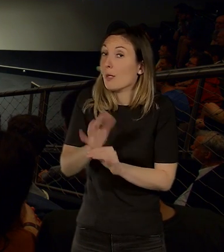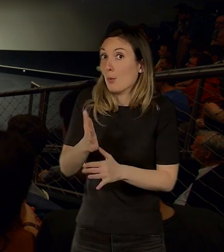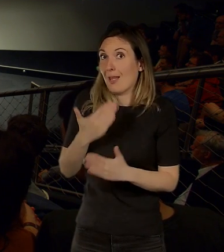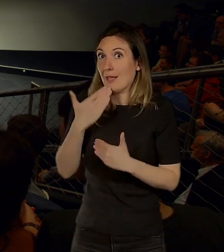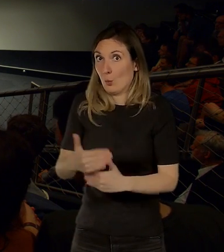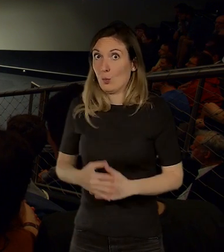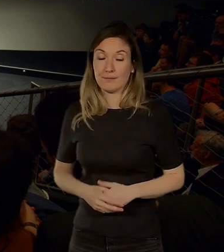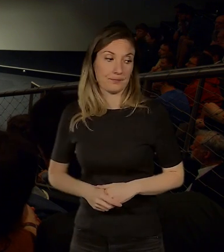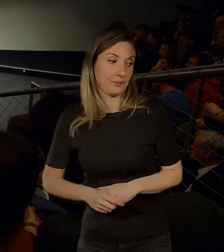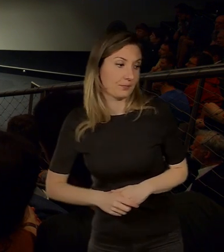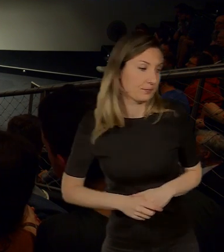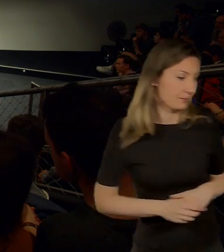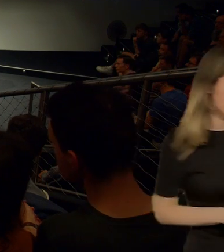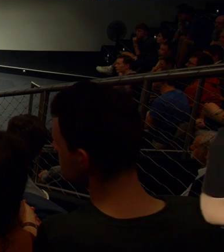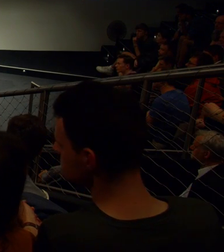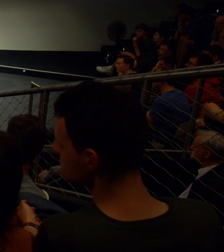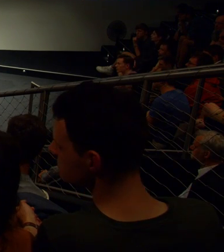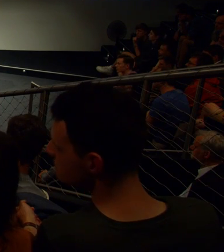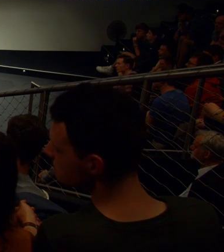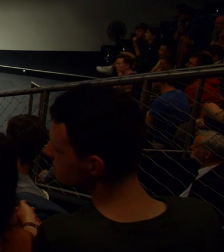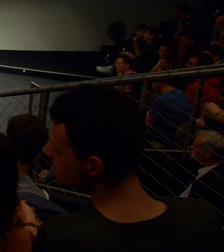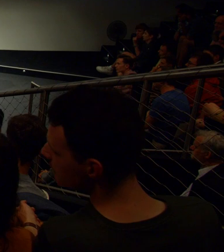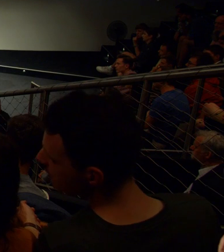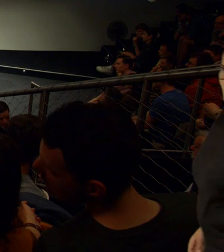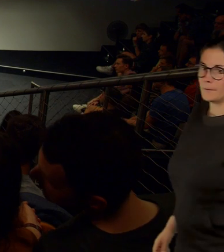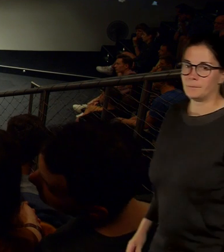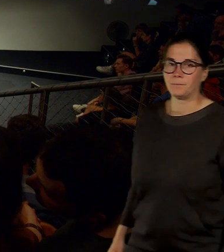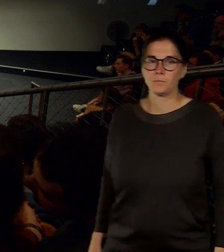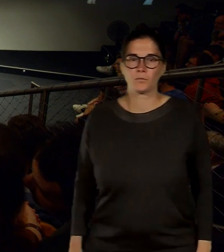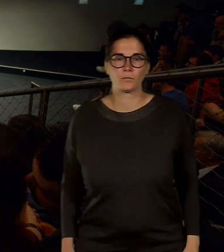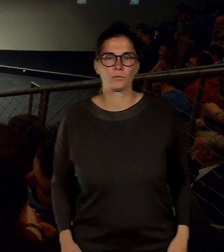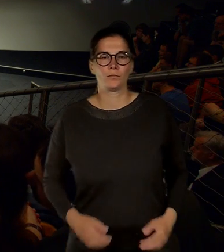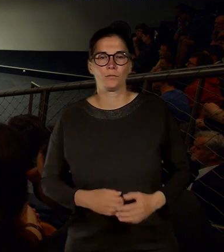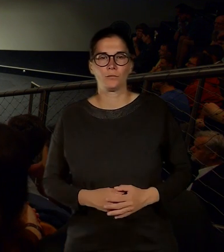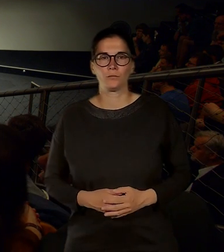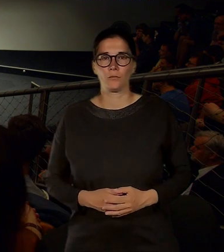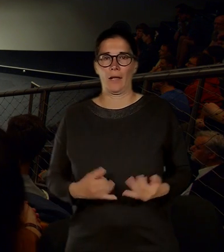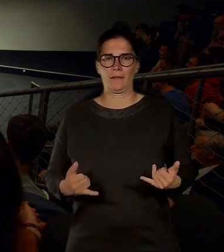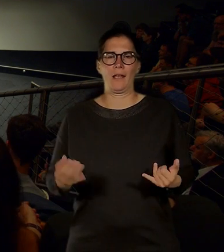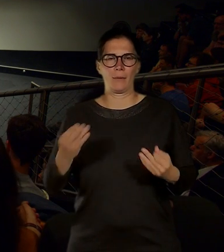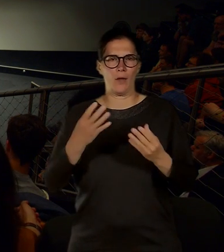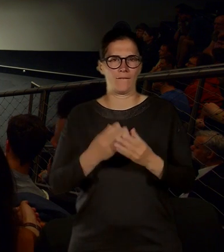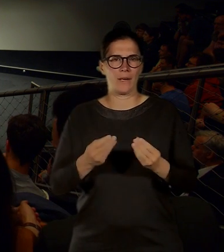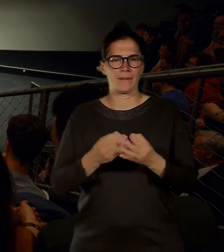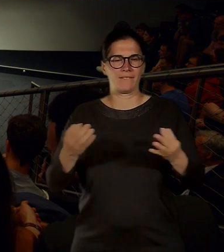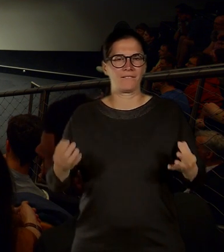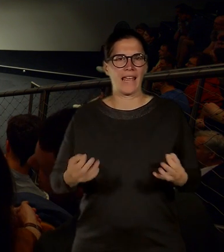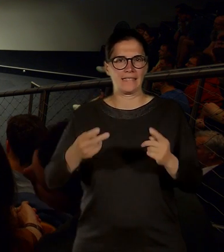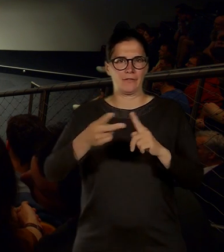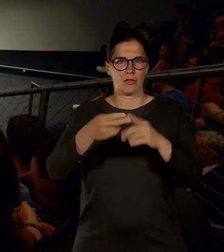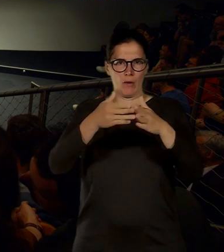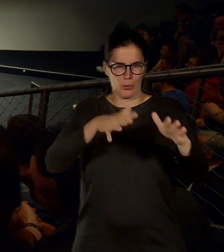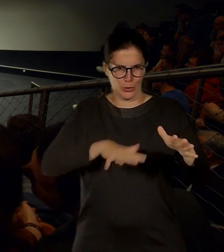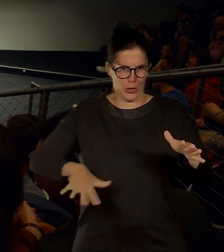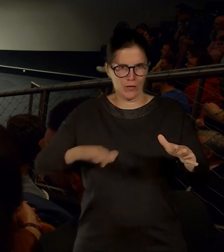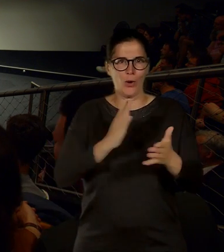Jo, tak před Fantovou budovou, tam jsme se o tom bavili teďka, od Bulhara směrem k Vltavě, o tom